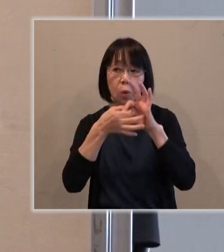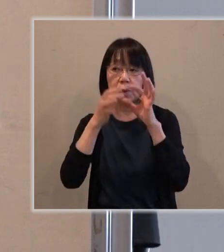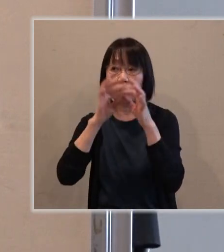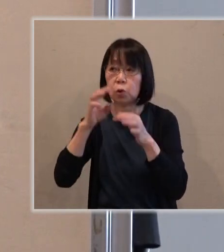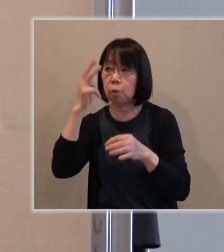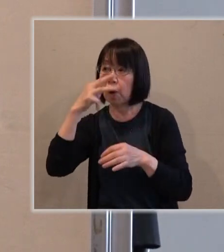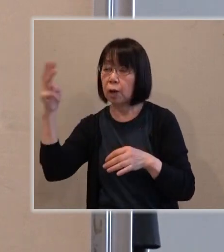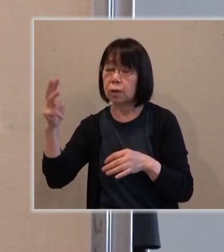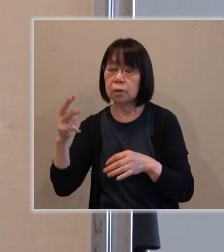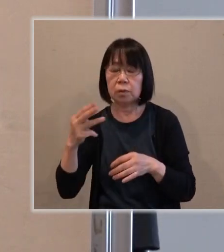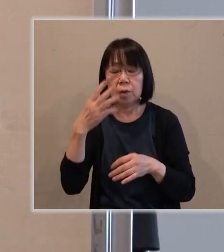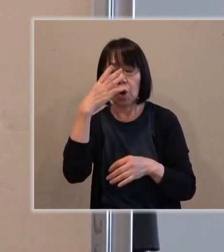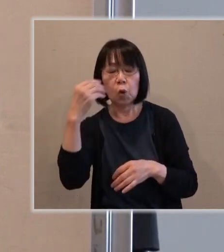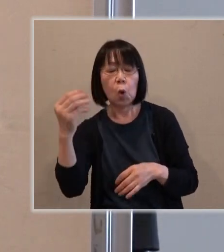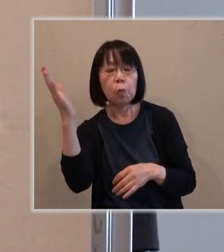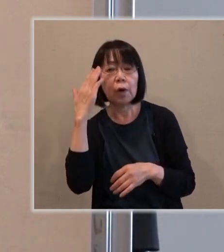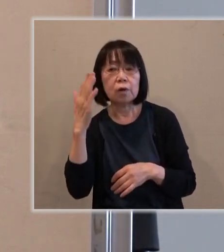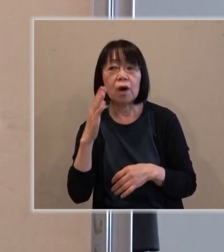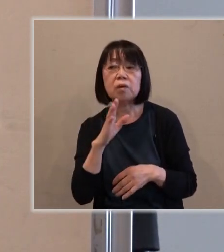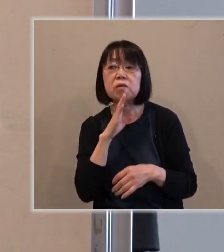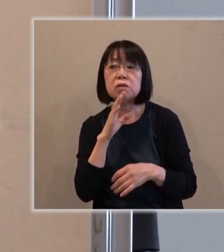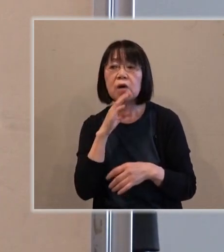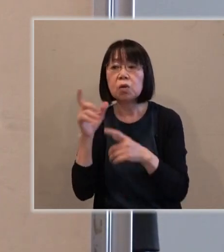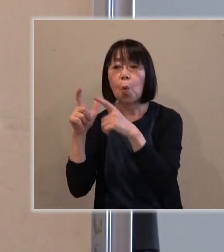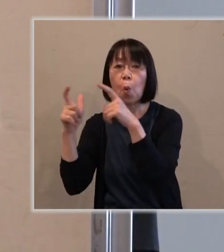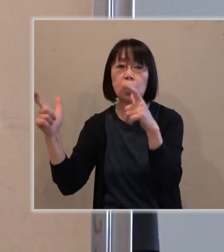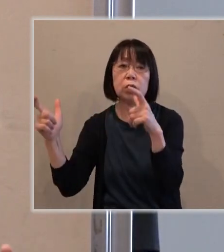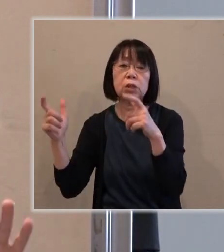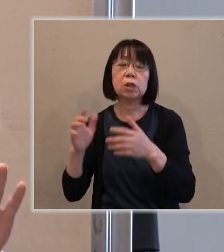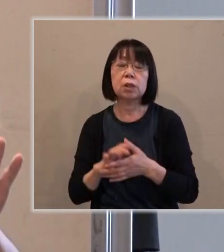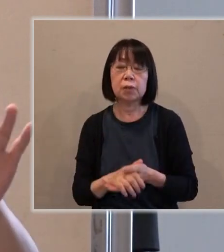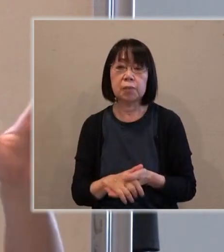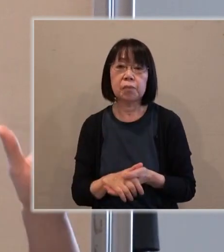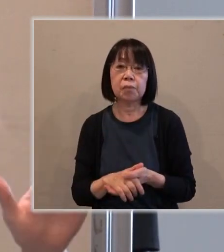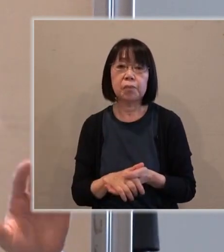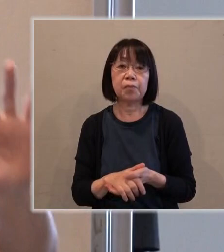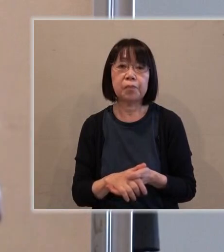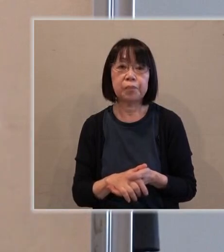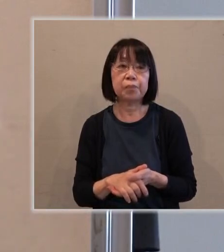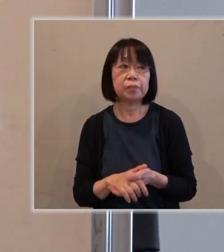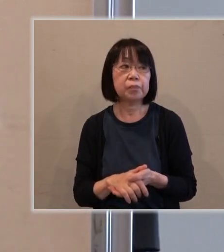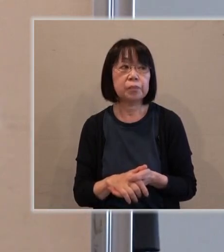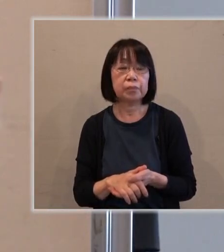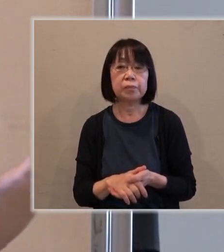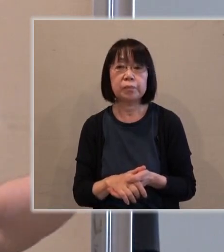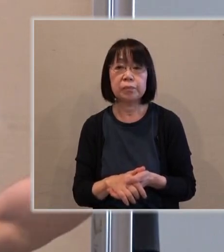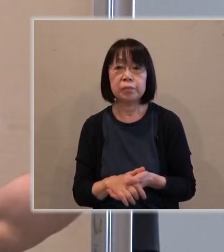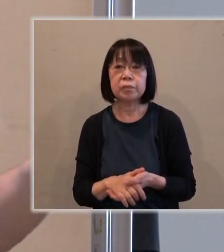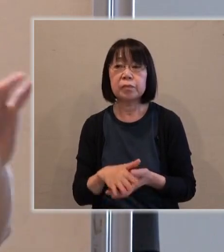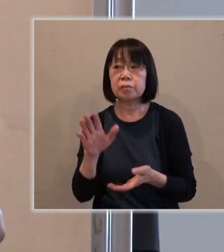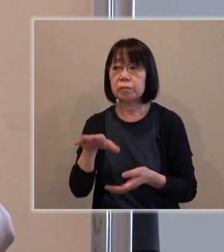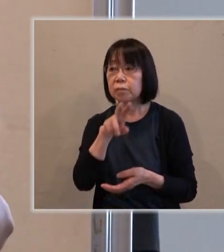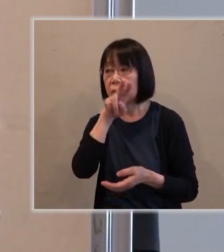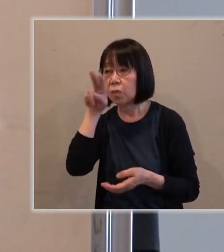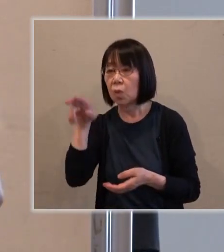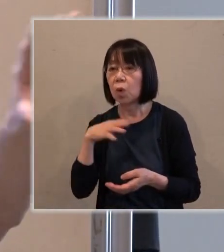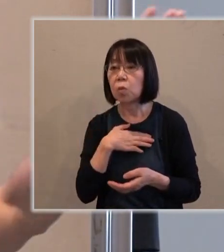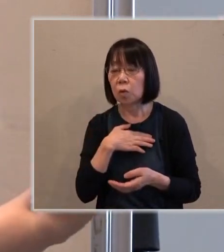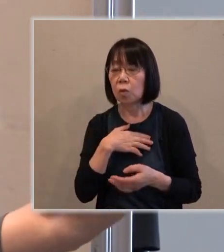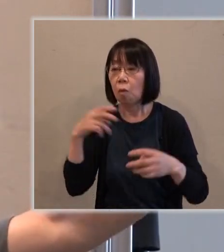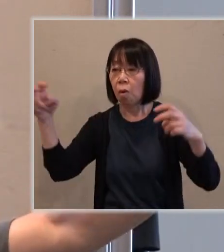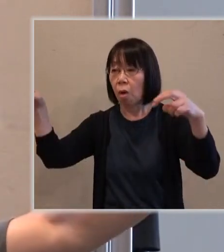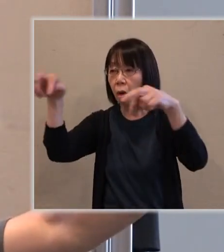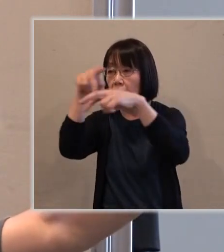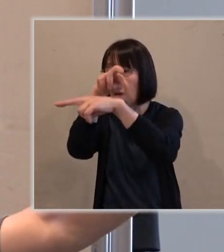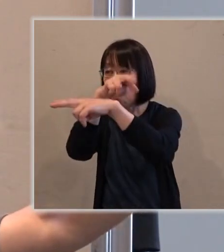ないっていう方が、まあ、現状多いわけです。だから、まあ、ちょっと見ていただいても分かる通り、やっぱ若者パーってここの地下歩行空間を通ってい